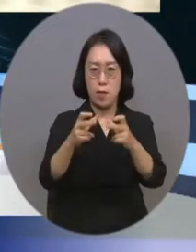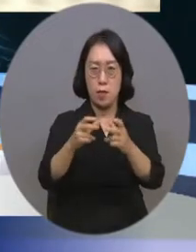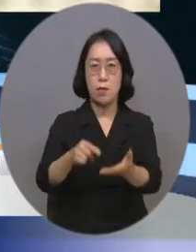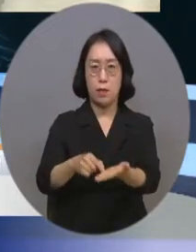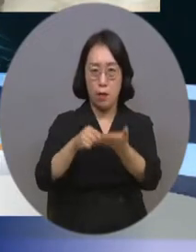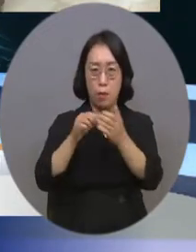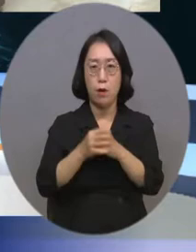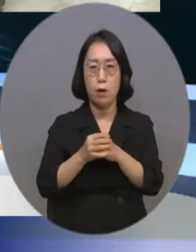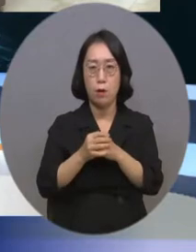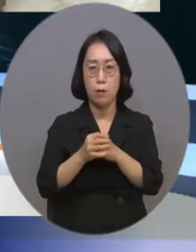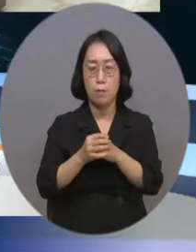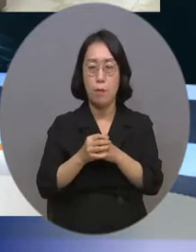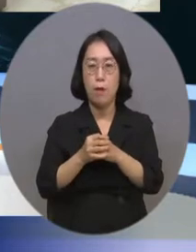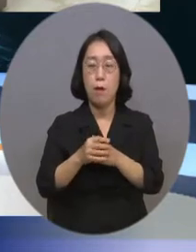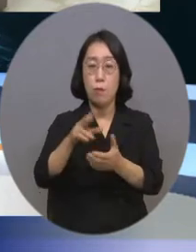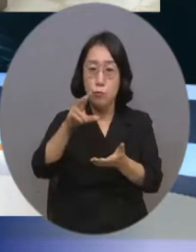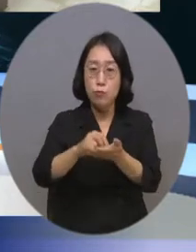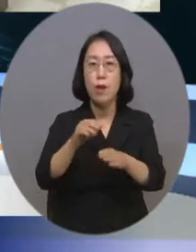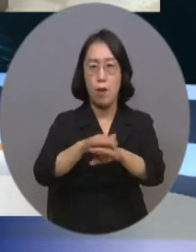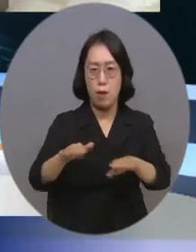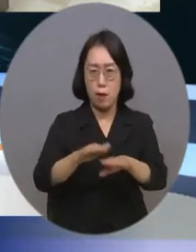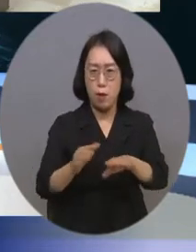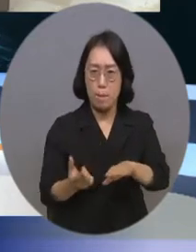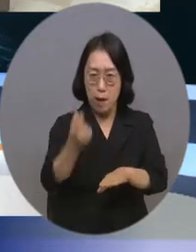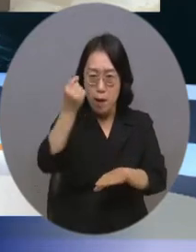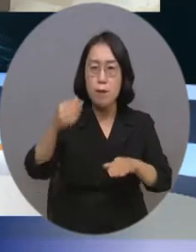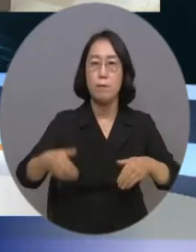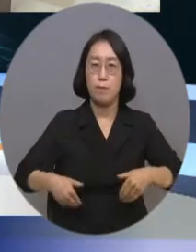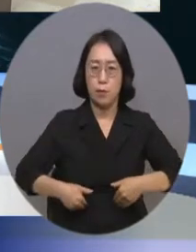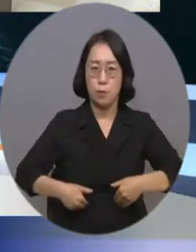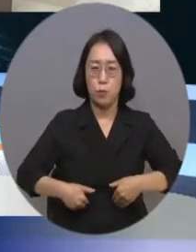나타나는 등 대책 마련이 시급한 것으로 조사됐습니다.